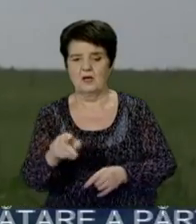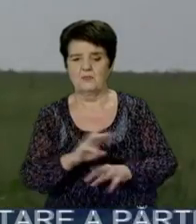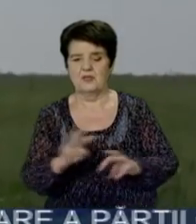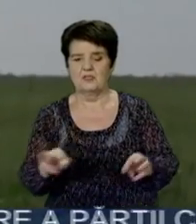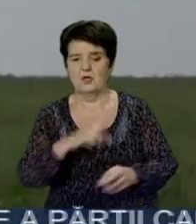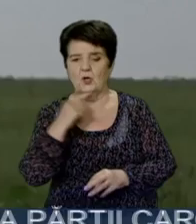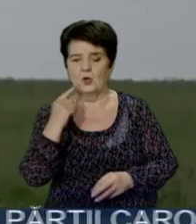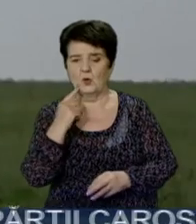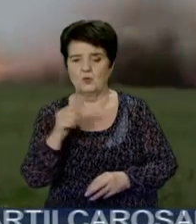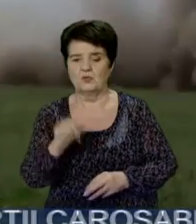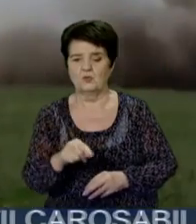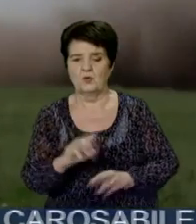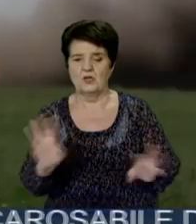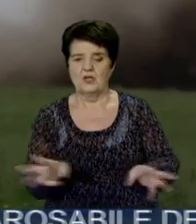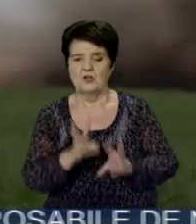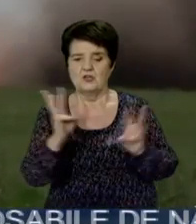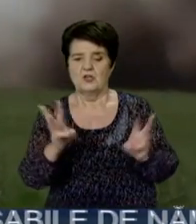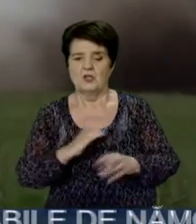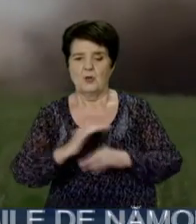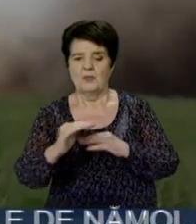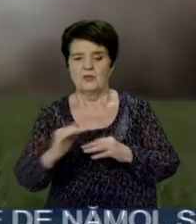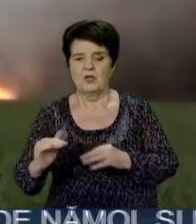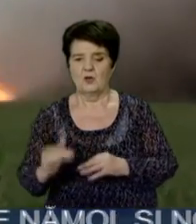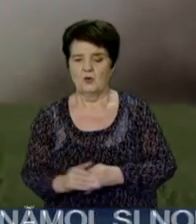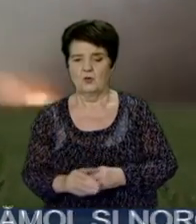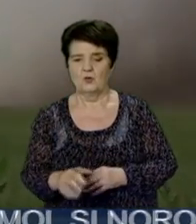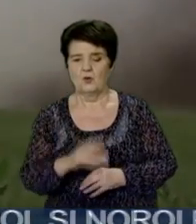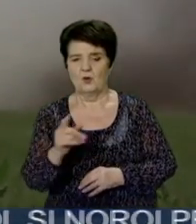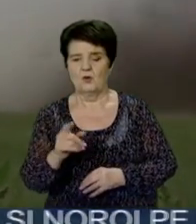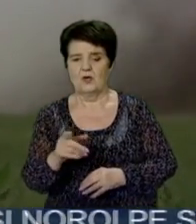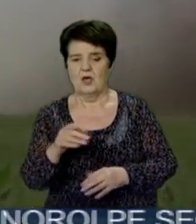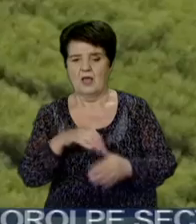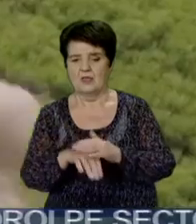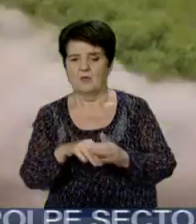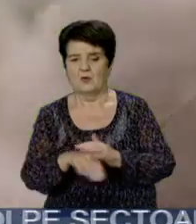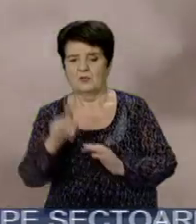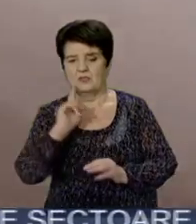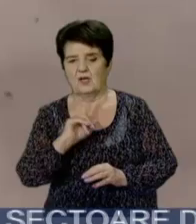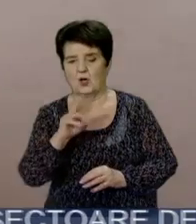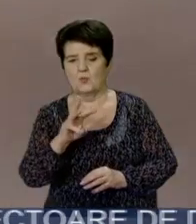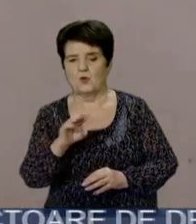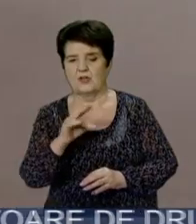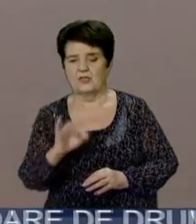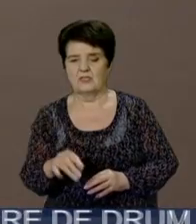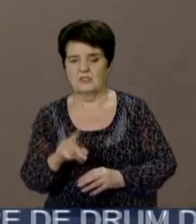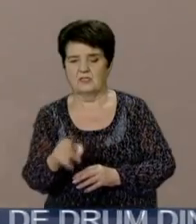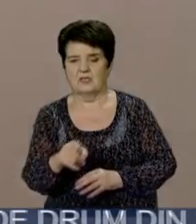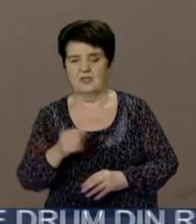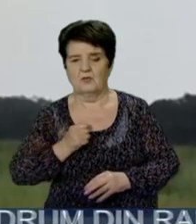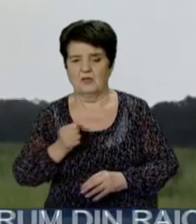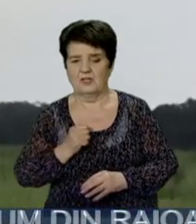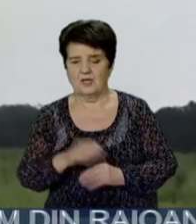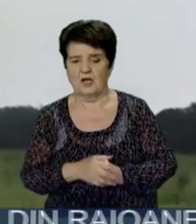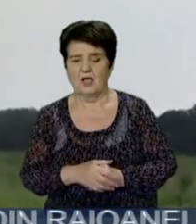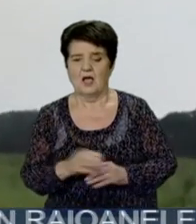Ministerul Rus al Apărării, un incendiu a izbucnit pe teritoriul unui amplasament de depozitare temporară a muniției într-una dintre unitățile militare. În